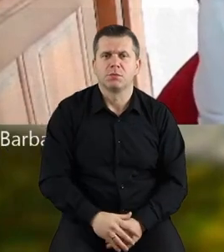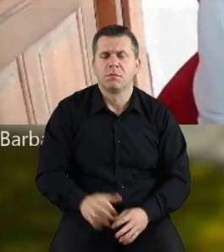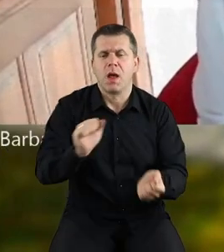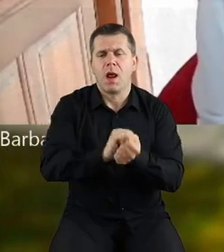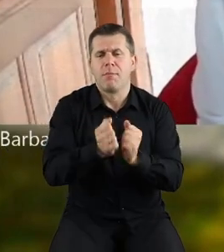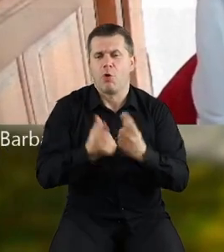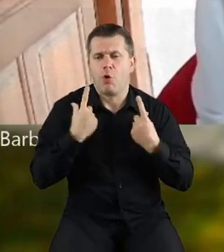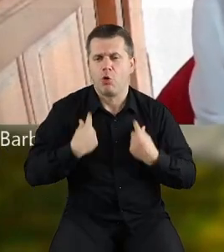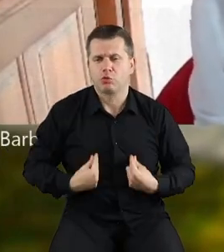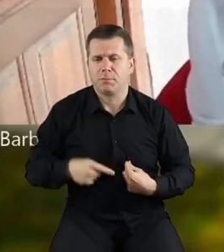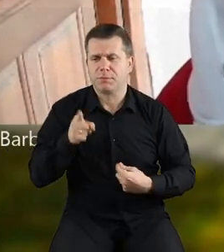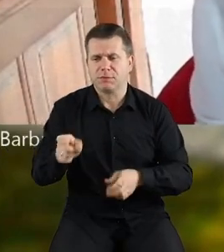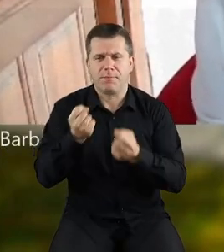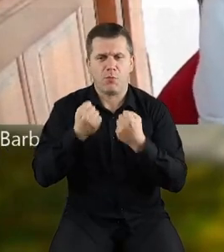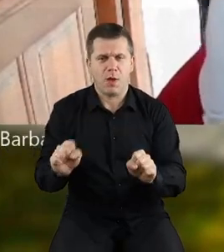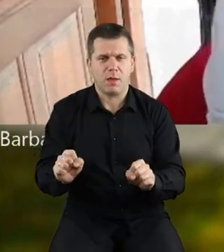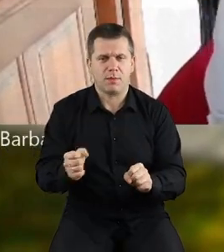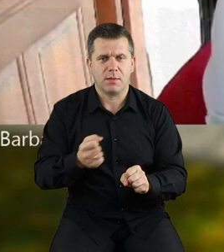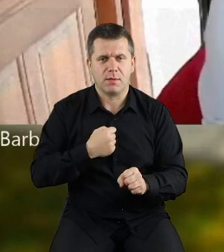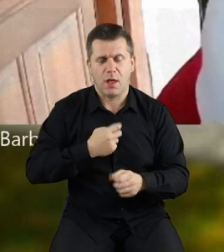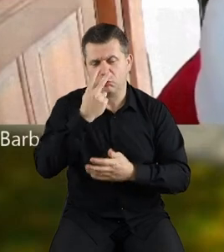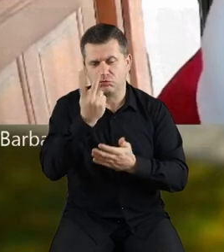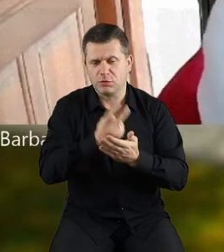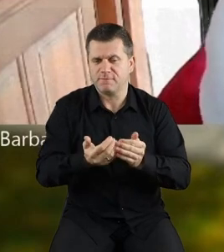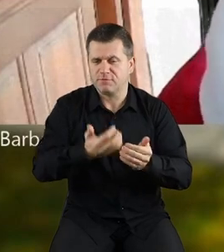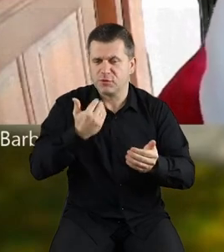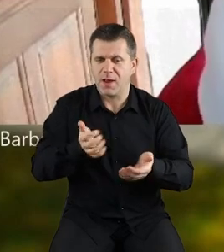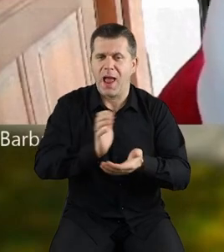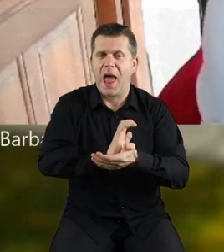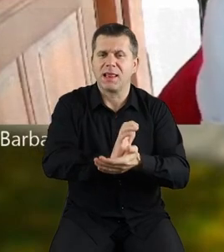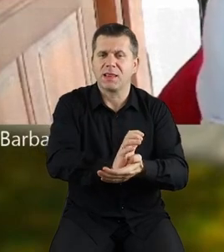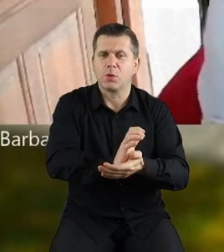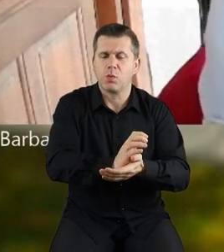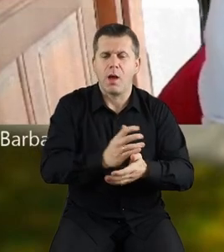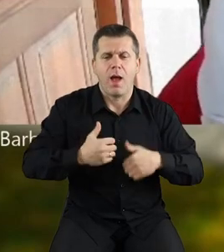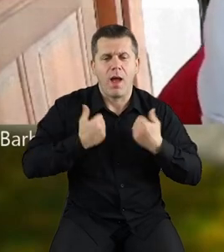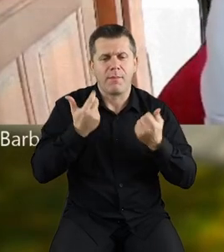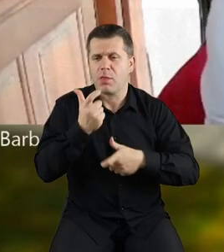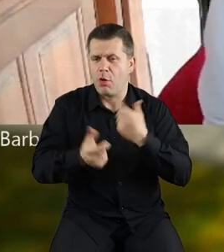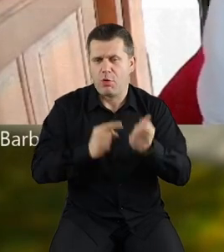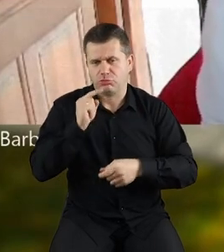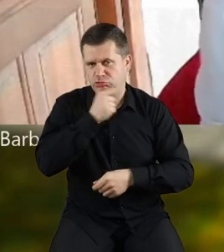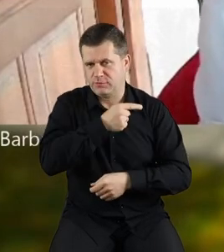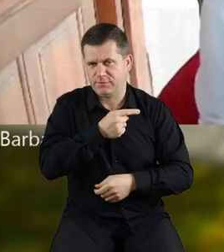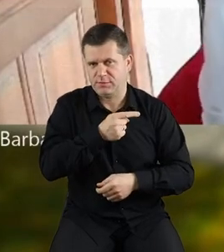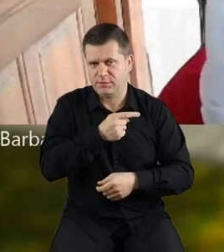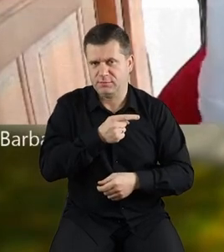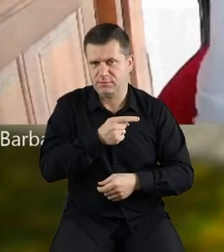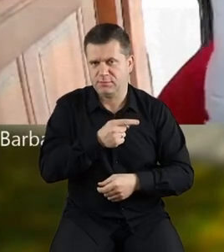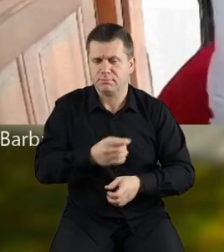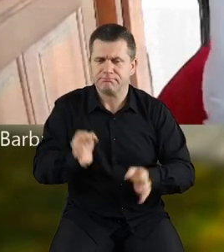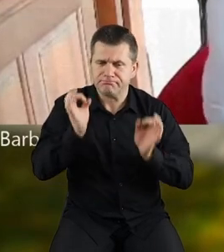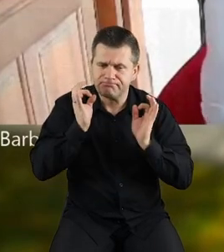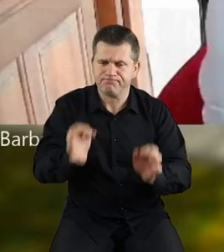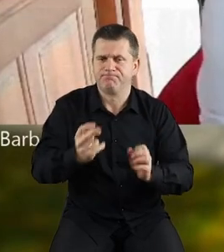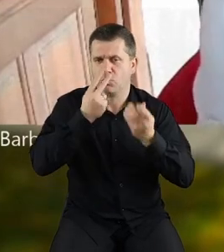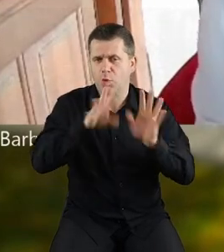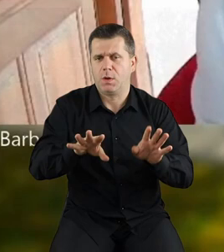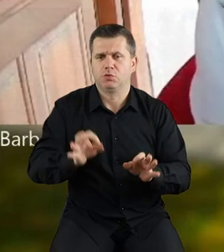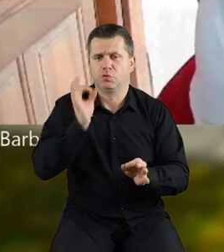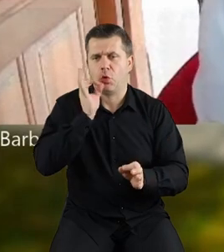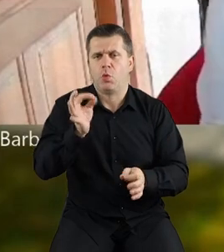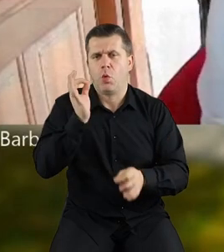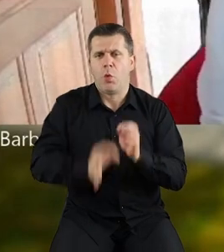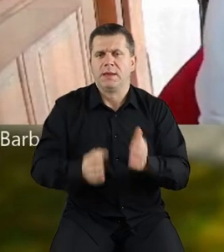społecznym czy osobistym bohatera, czytam artykuły, aby nie zrobić krzywdy niewłaściwym